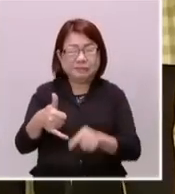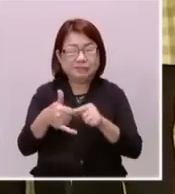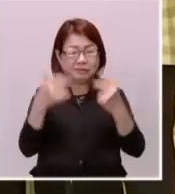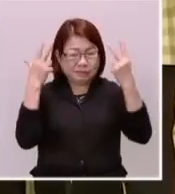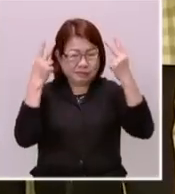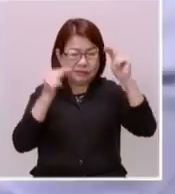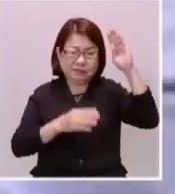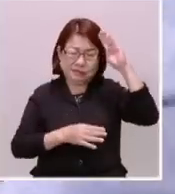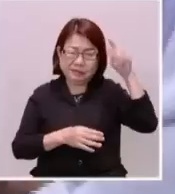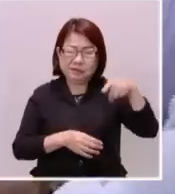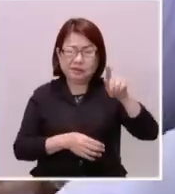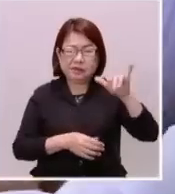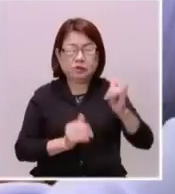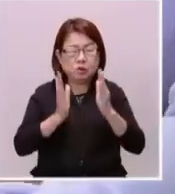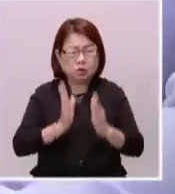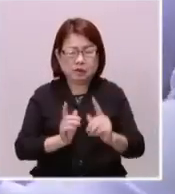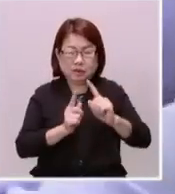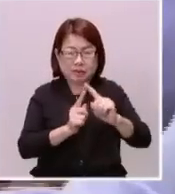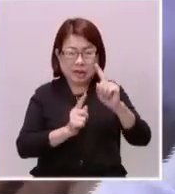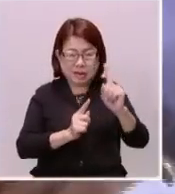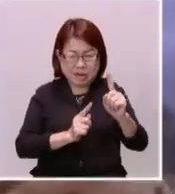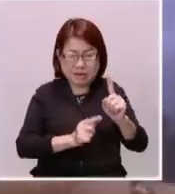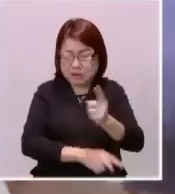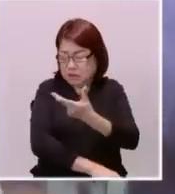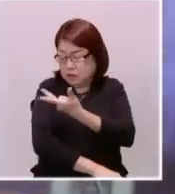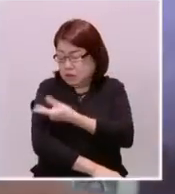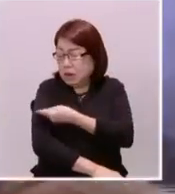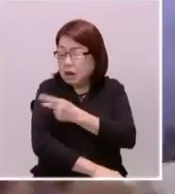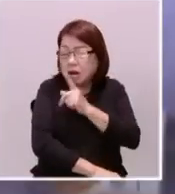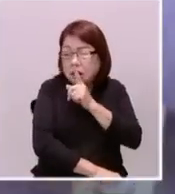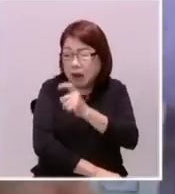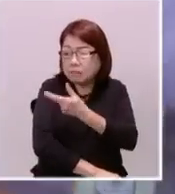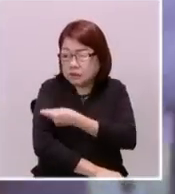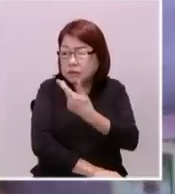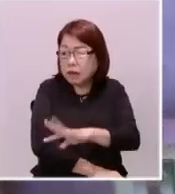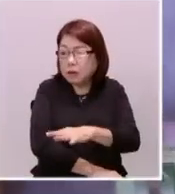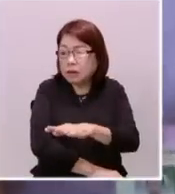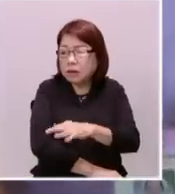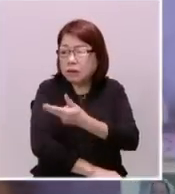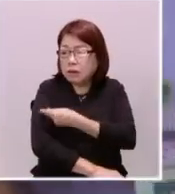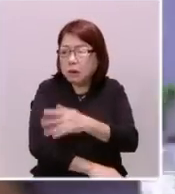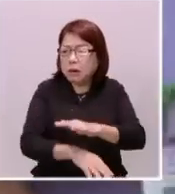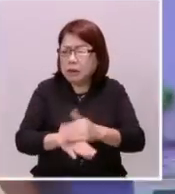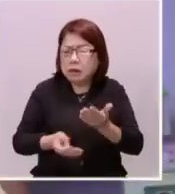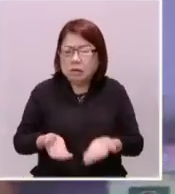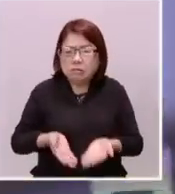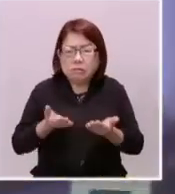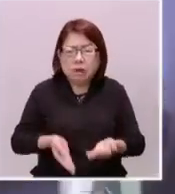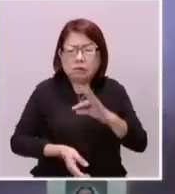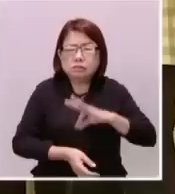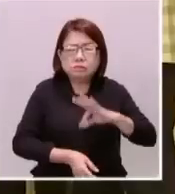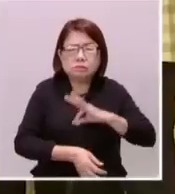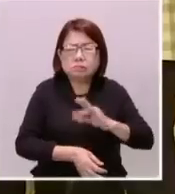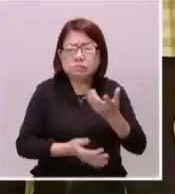ท่านแรกที่รับการฉีด ที่ฉีดแล้วเหรอ โดยอาจารย์ยงนะครับฉีดแล้วครับ มือเบามากเลยเนี่ย ครับผ